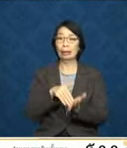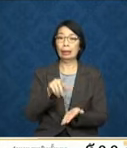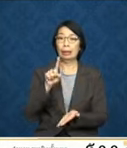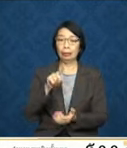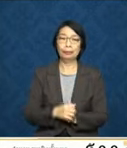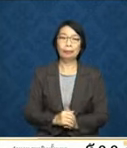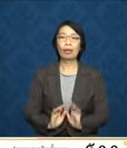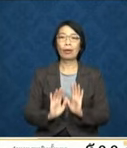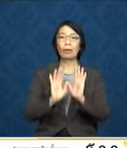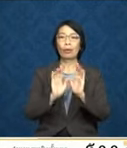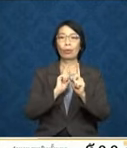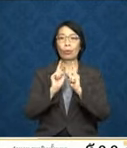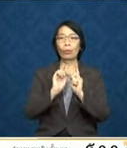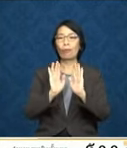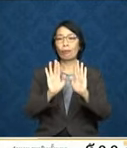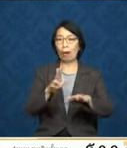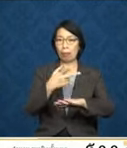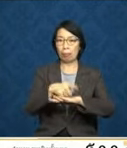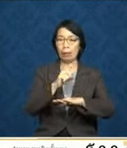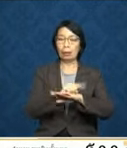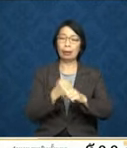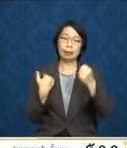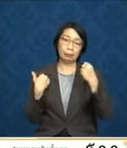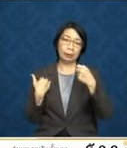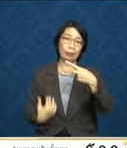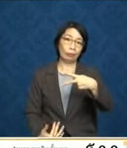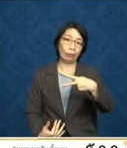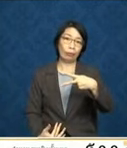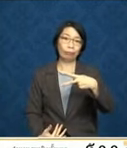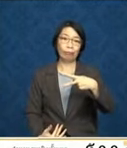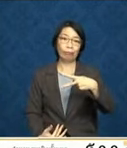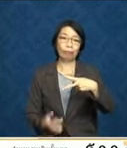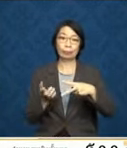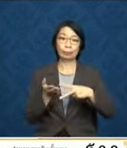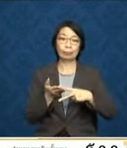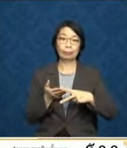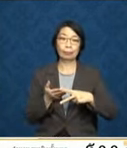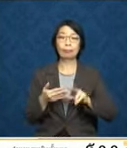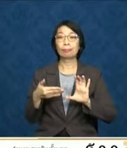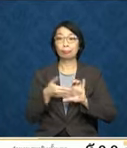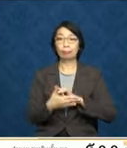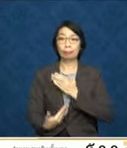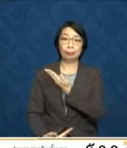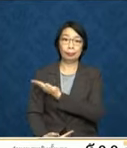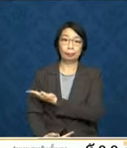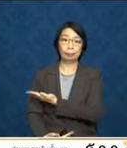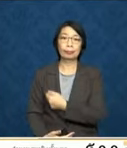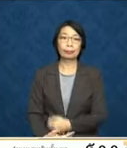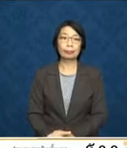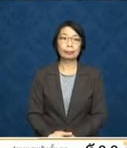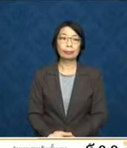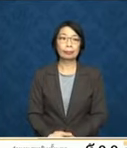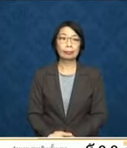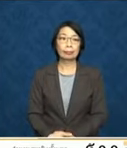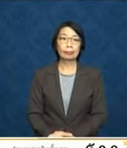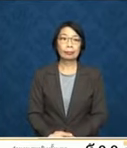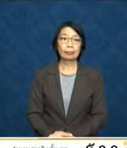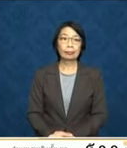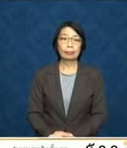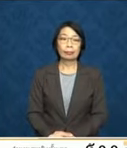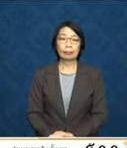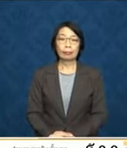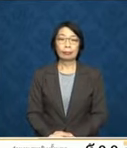ผ่านไปยังหน่วยงานที่เกี่ยวข้อง2เรื่องนะคะเรื่องแรกขอสไลด์ด้วยนะคะเรื่องแรกนะคะดิฉันได้